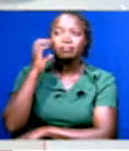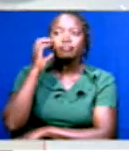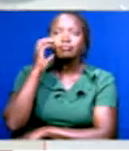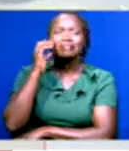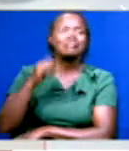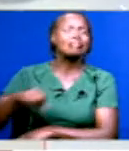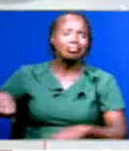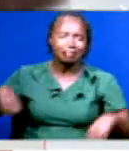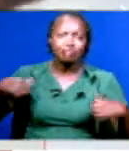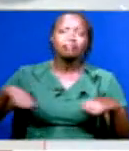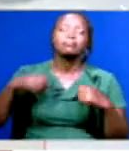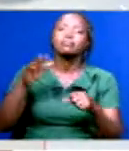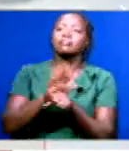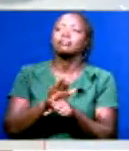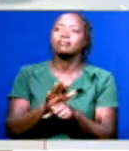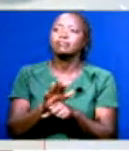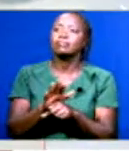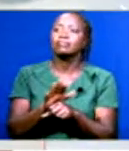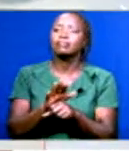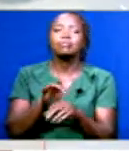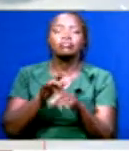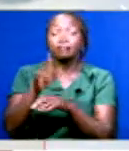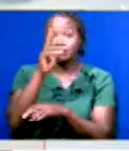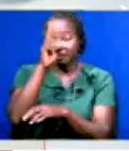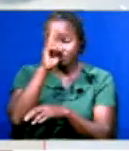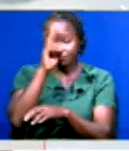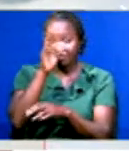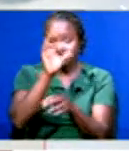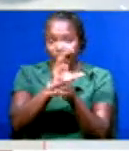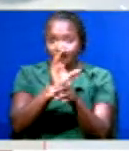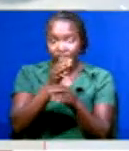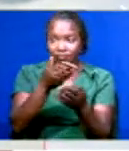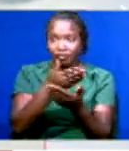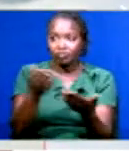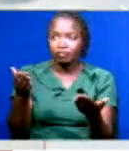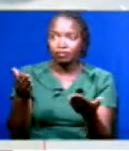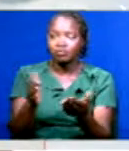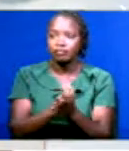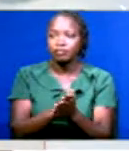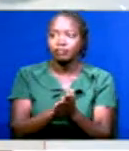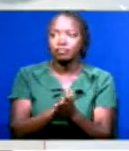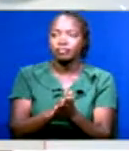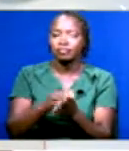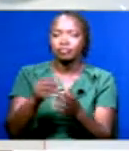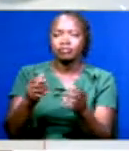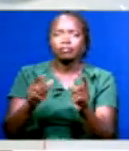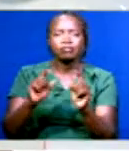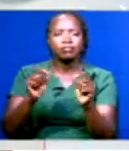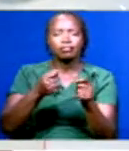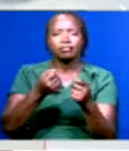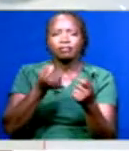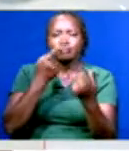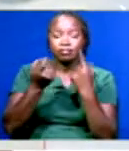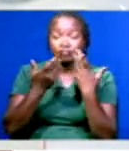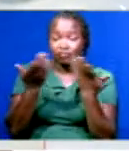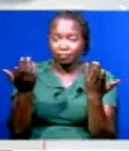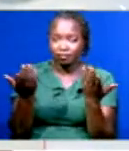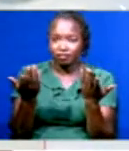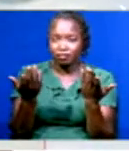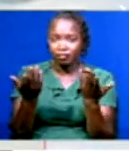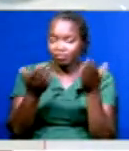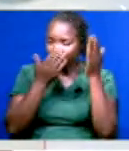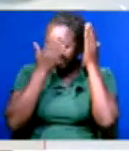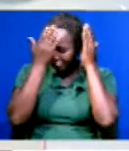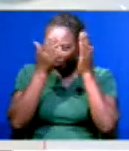kiburi, akatuma polisi kanisani wakatupa tear gas kwa mabishop.